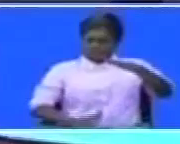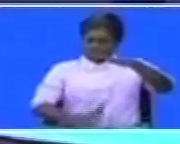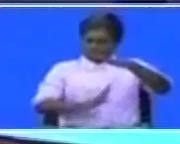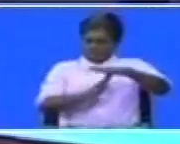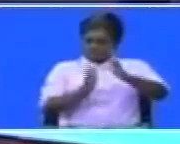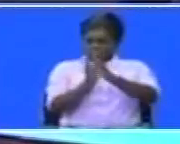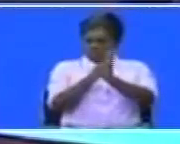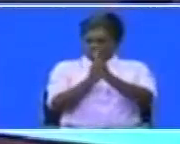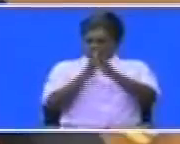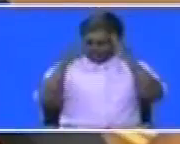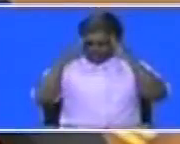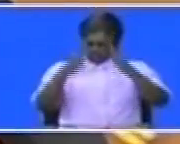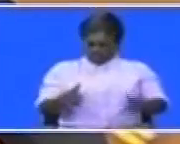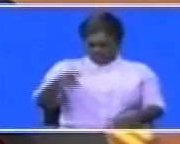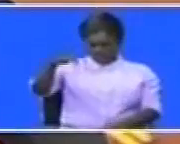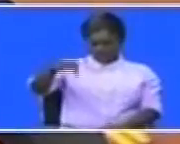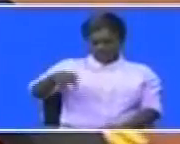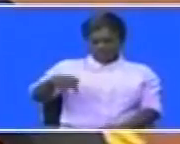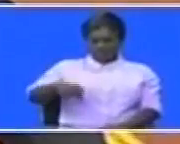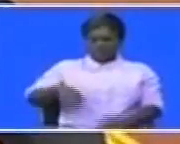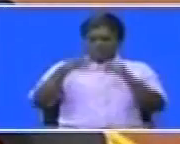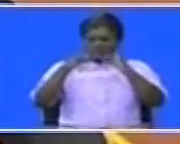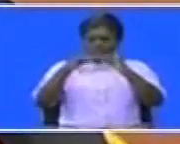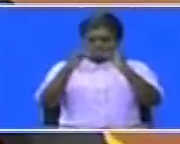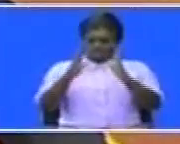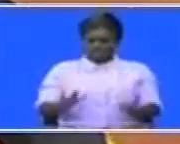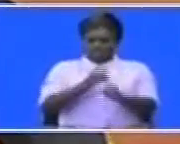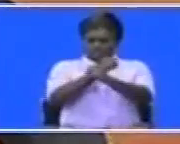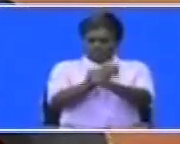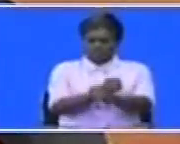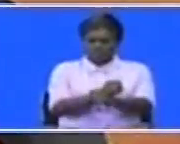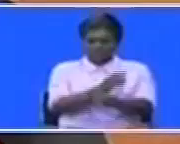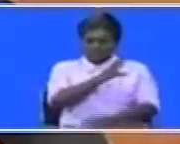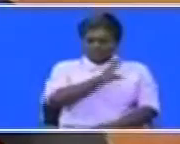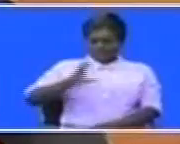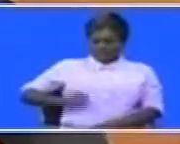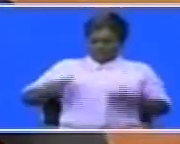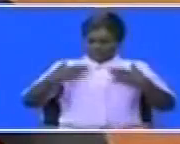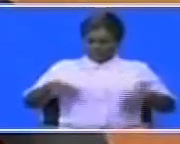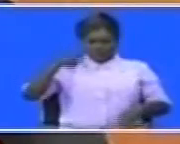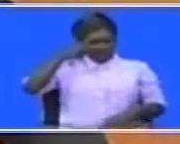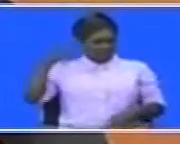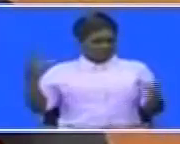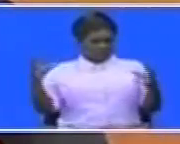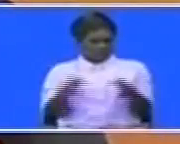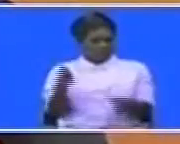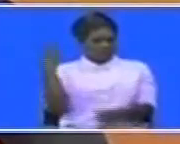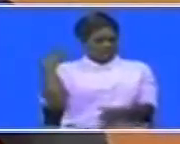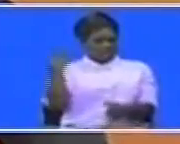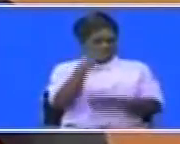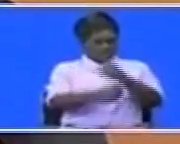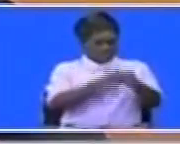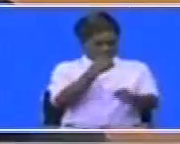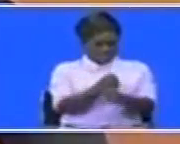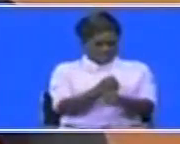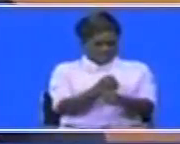kipaumbele siku hii ya leo. Mwalimu ambaye aliwakinga Wakristo katika shambulizi la Al-Shabaab mwezi wa Disemba mwaka jana mjini